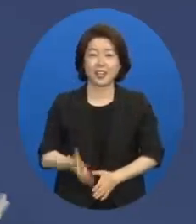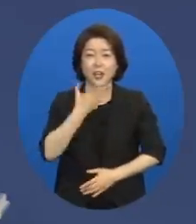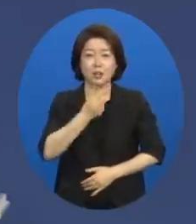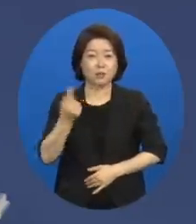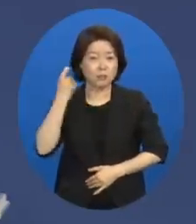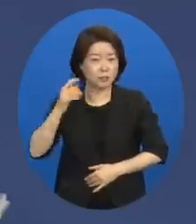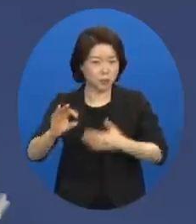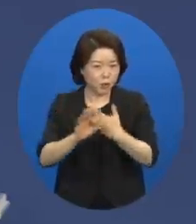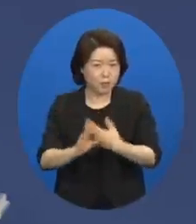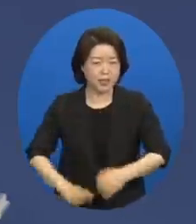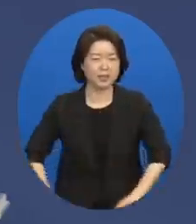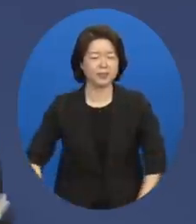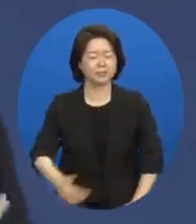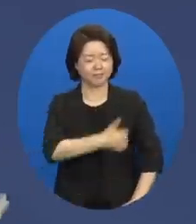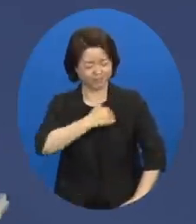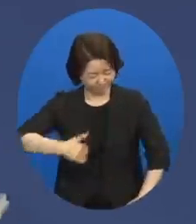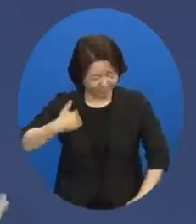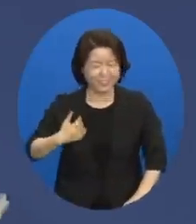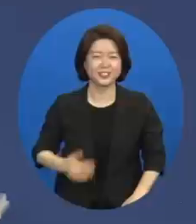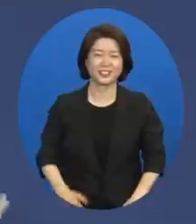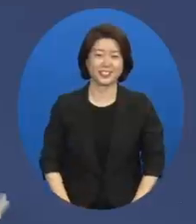복음이면 충분합니다.